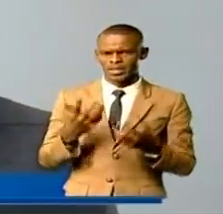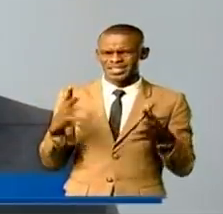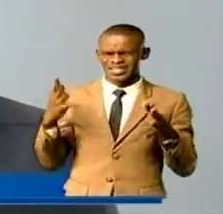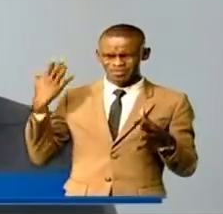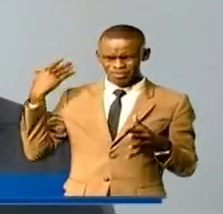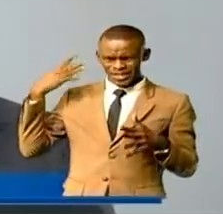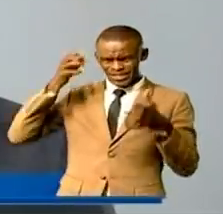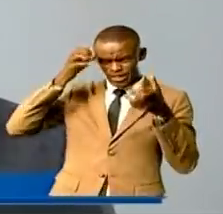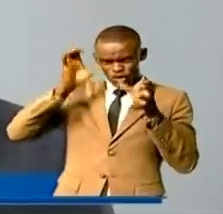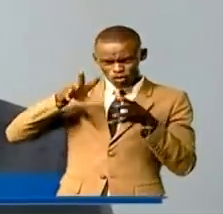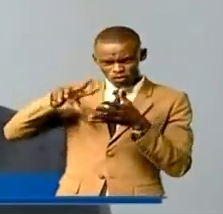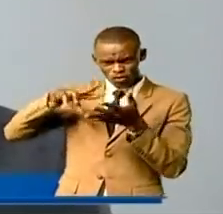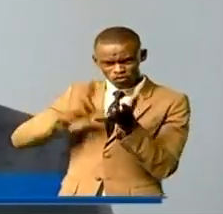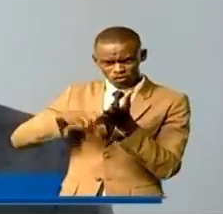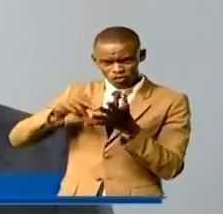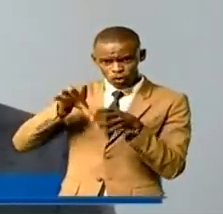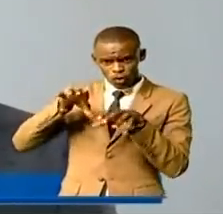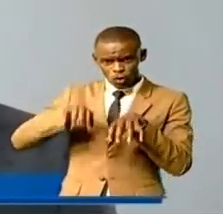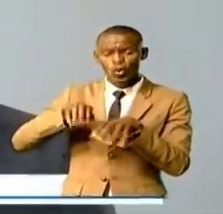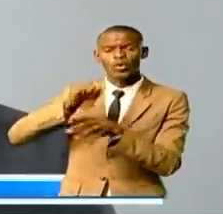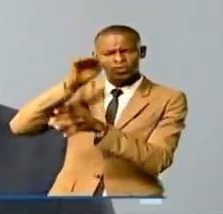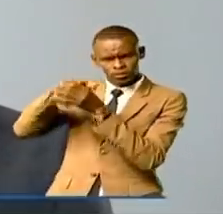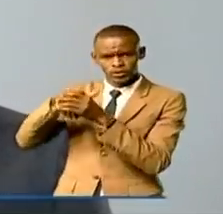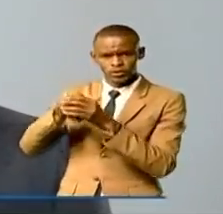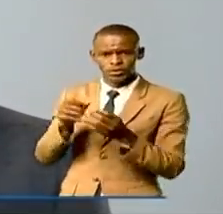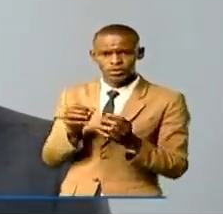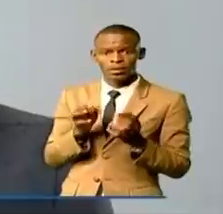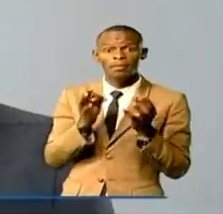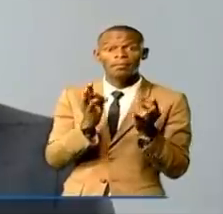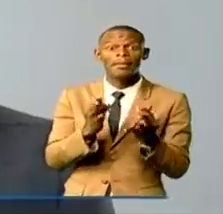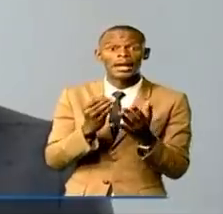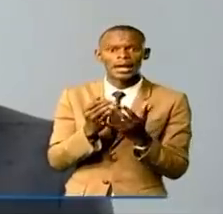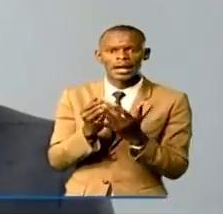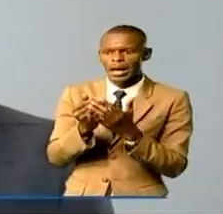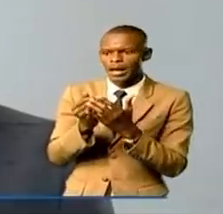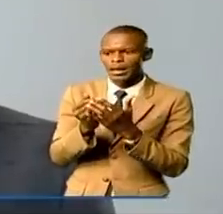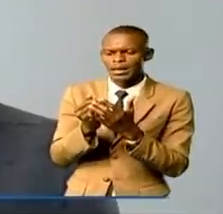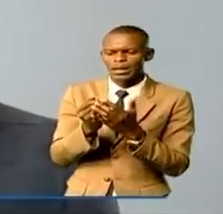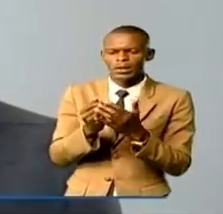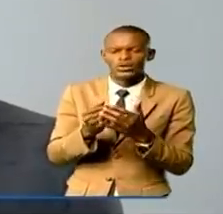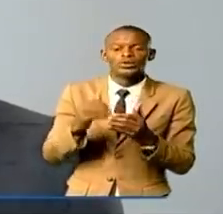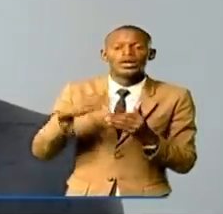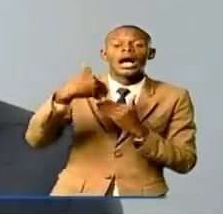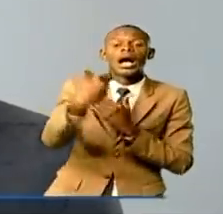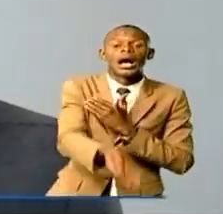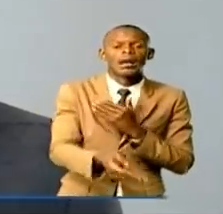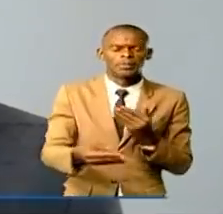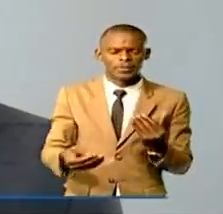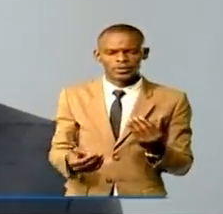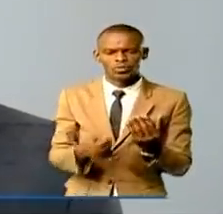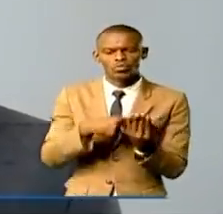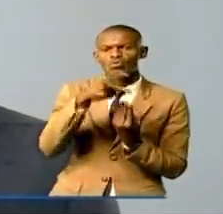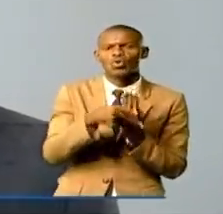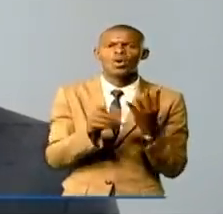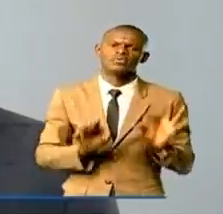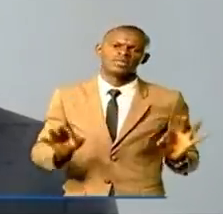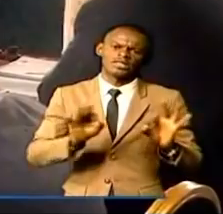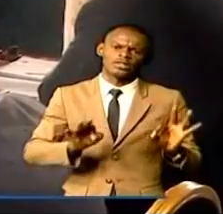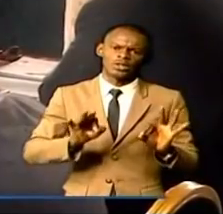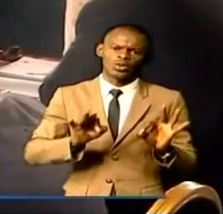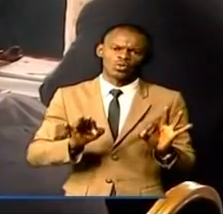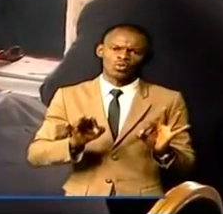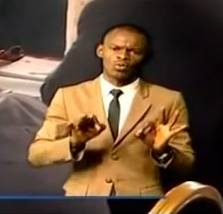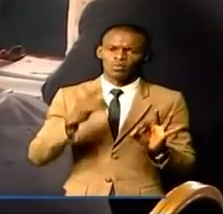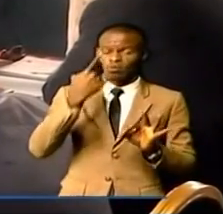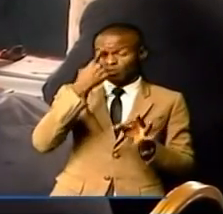CLAT, on n'a pas ici les données, les évidences pour faire en fait le plaidoyer sur la lutte anti-tabac. Au